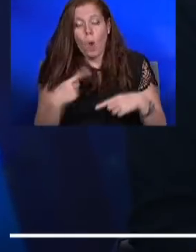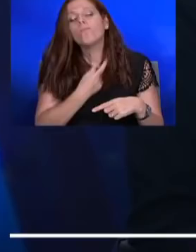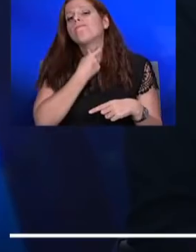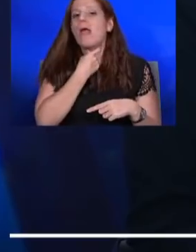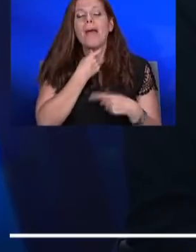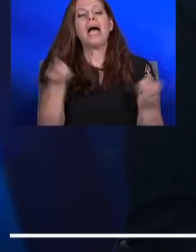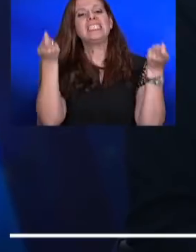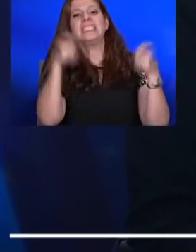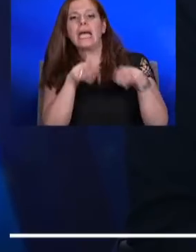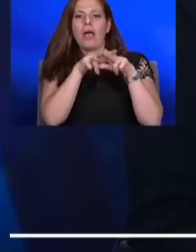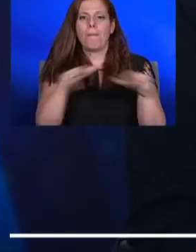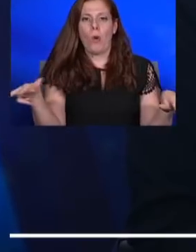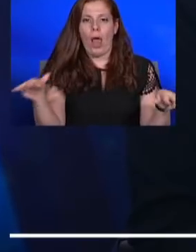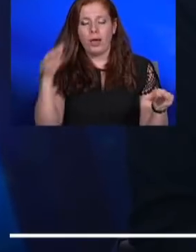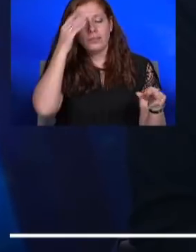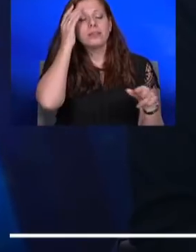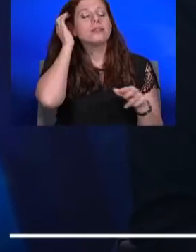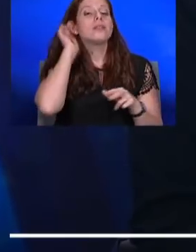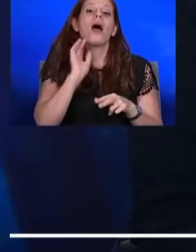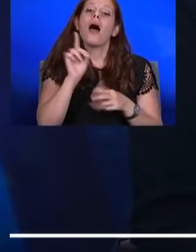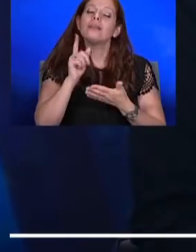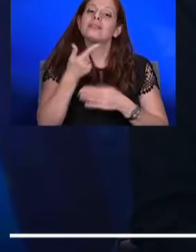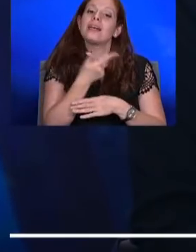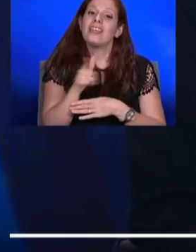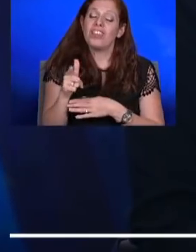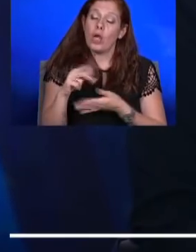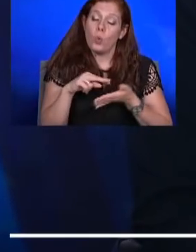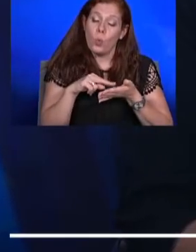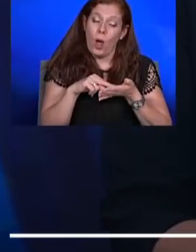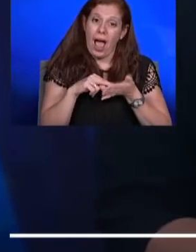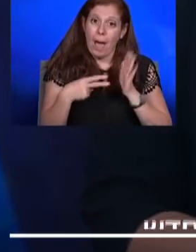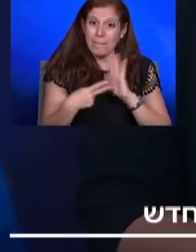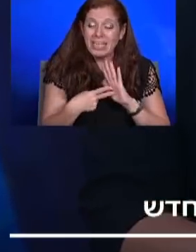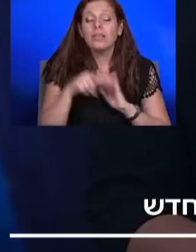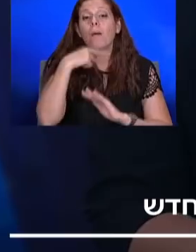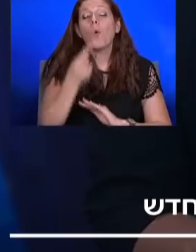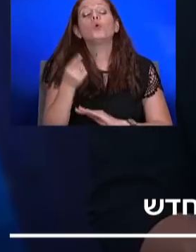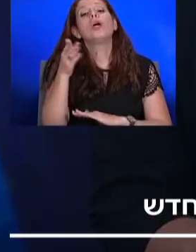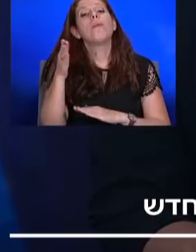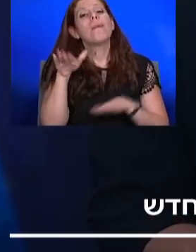אז כתבתנו המדינית גילי כהן דיווחה הערב שבממשלה החליטו לחכות. לחכות לראות